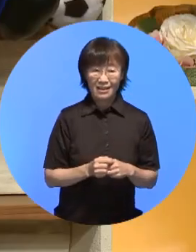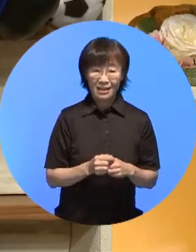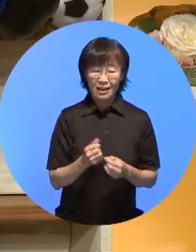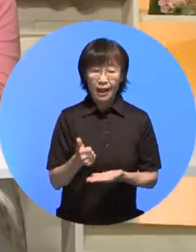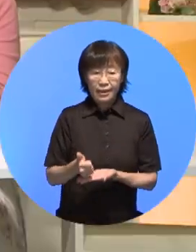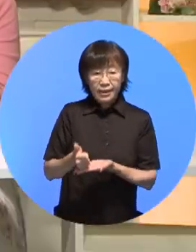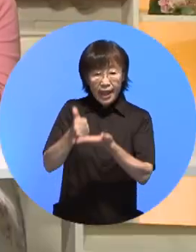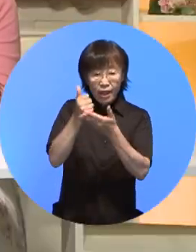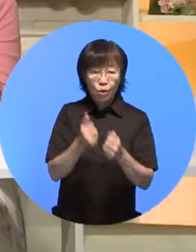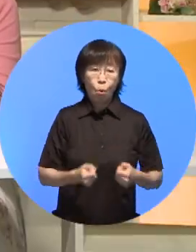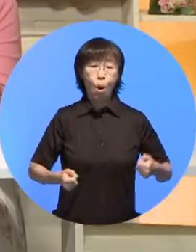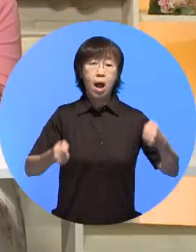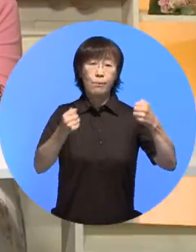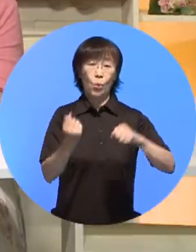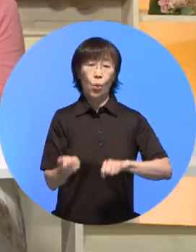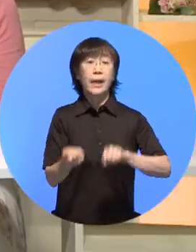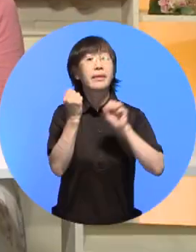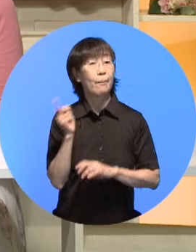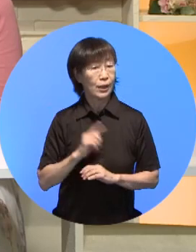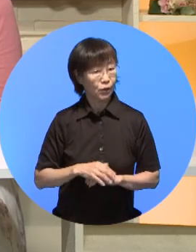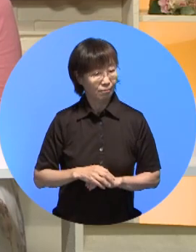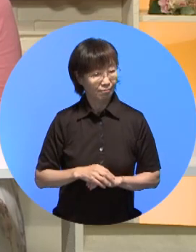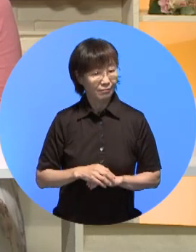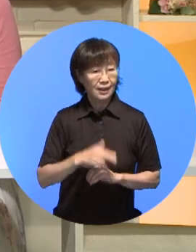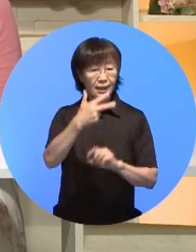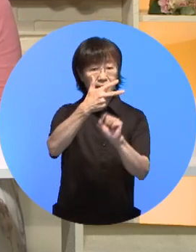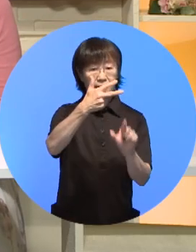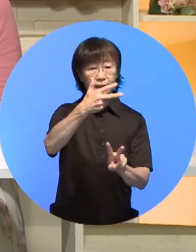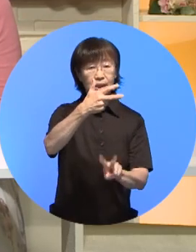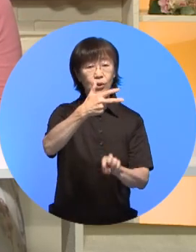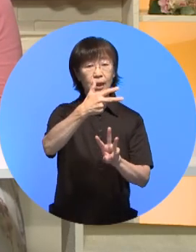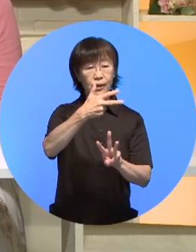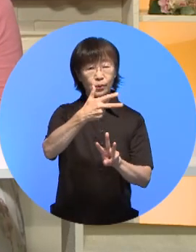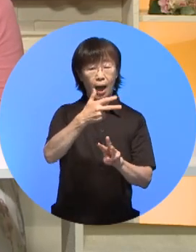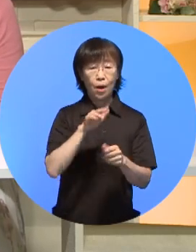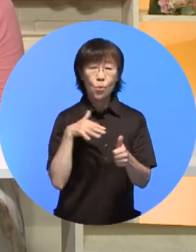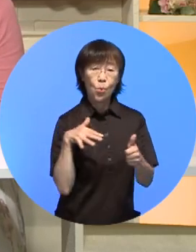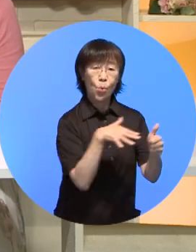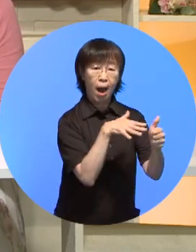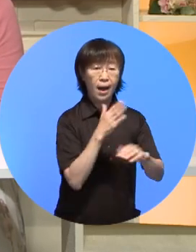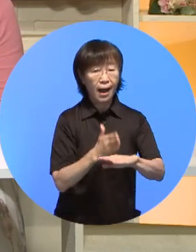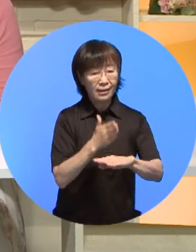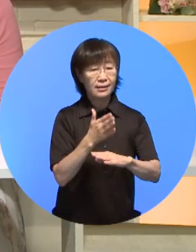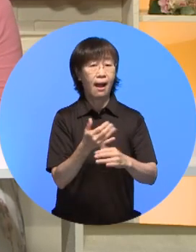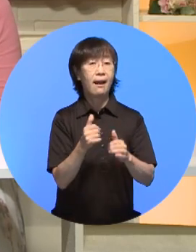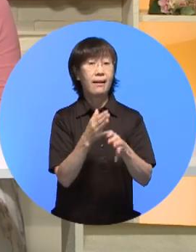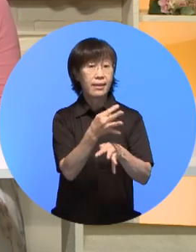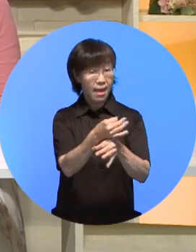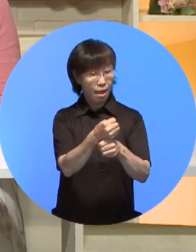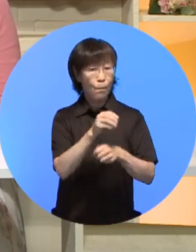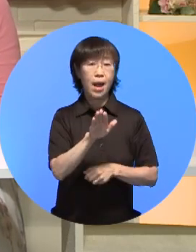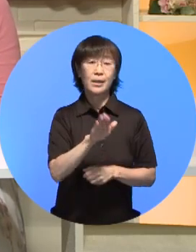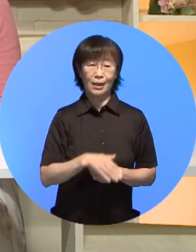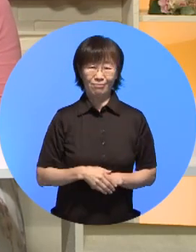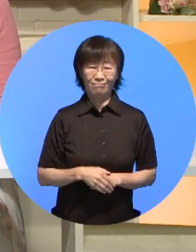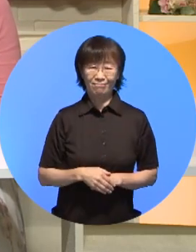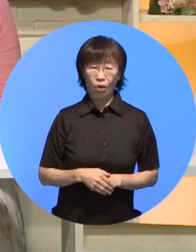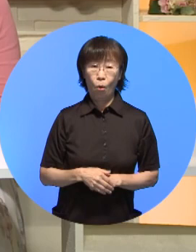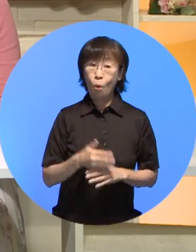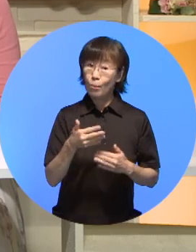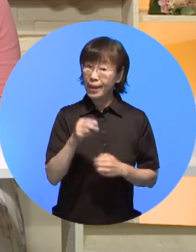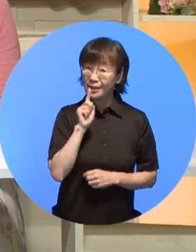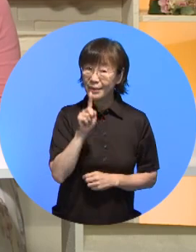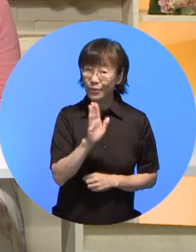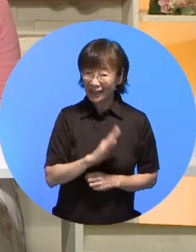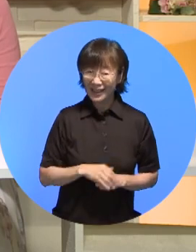え天皇杯も勝ってますよあとあの7月23日にはファン感謝でありますからねえ詳しくはガバ大阪ホームページご確認ください